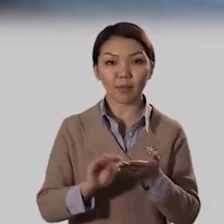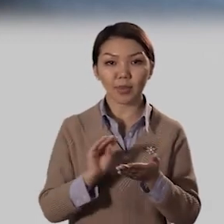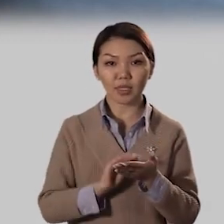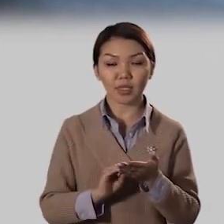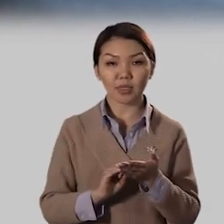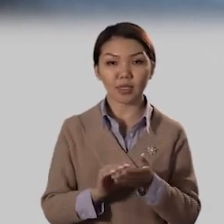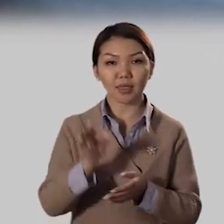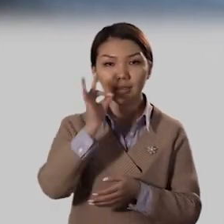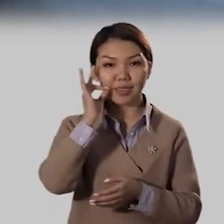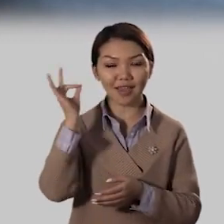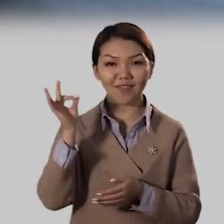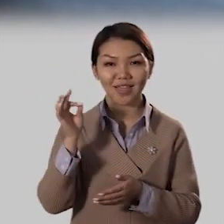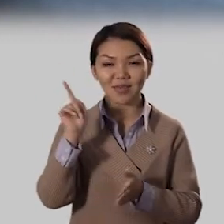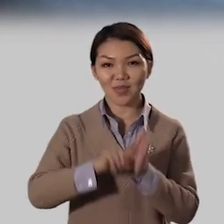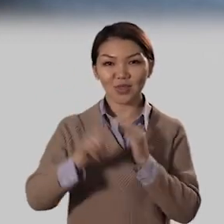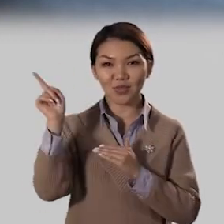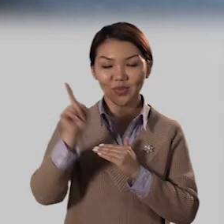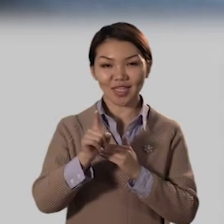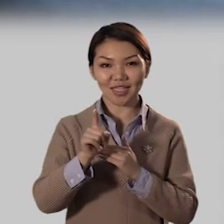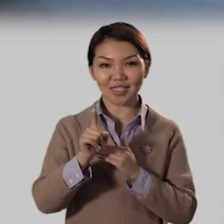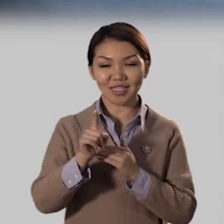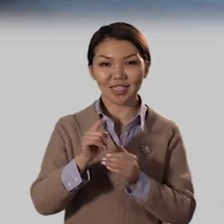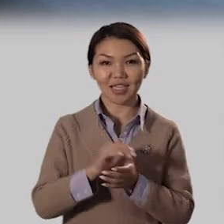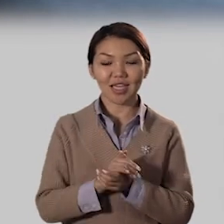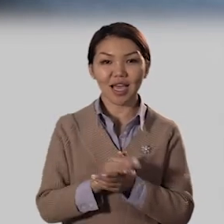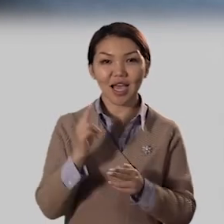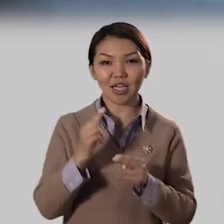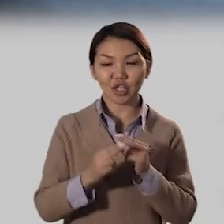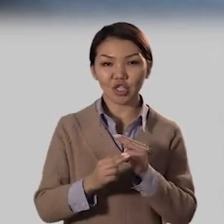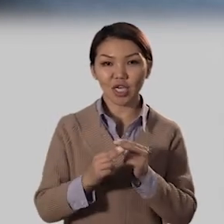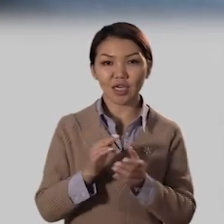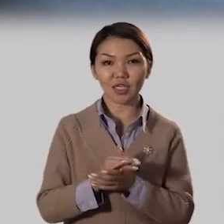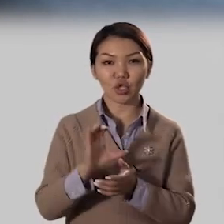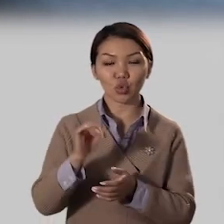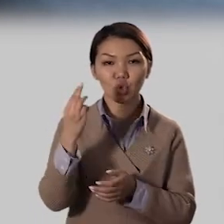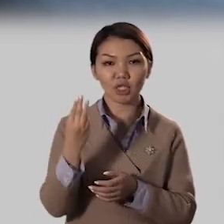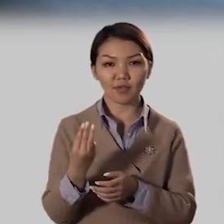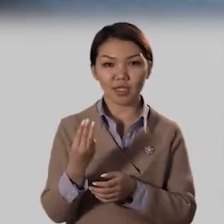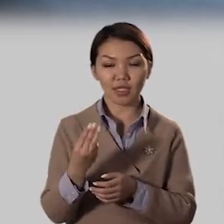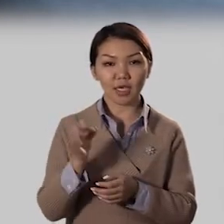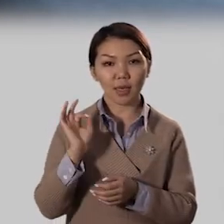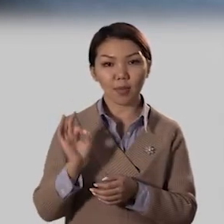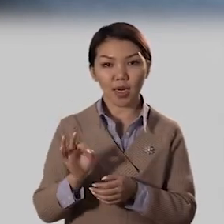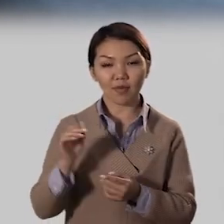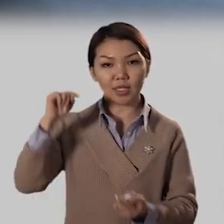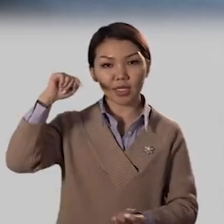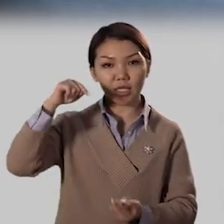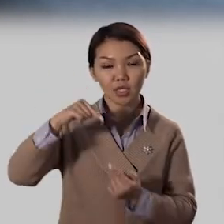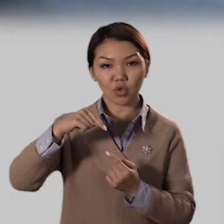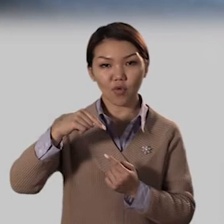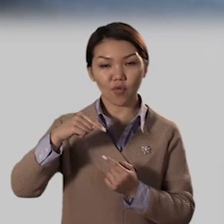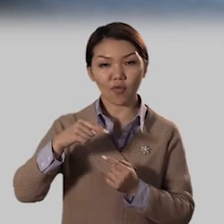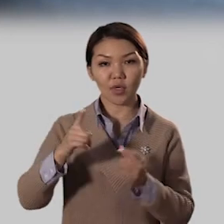коварные безударные падежные окончания существительных и правильно согласовывать слова в предложении